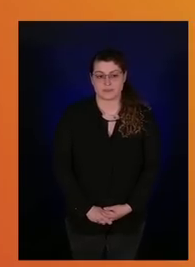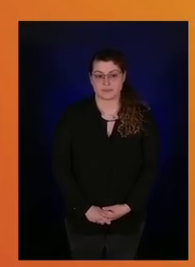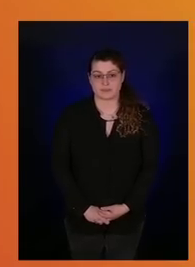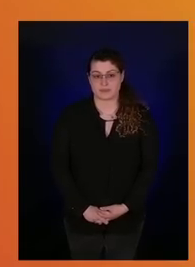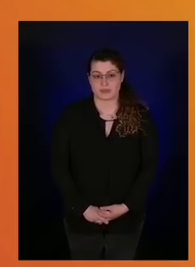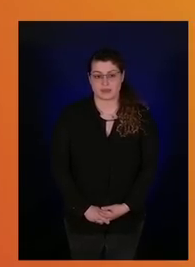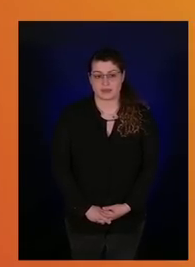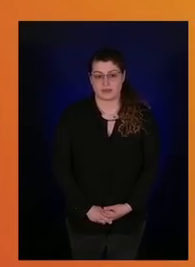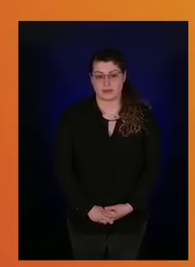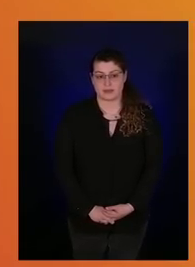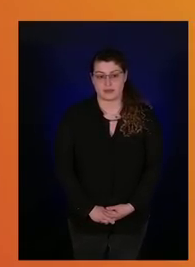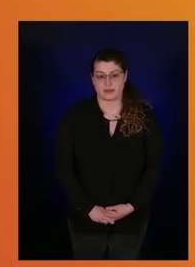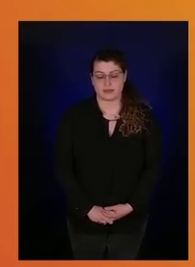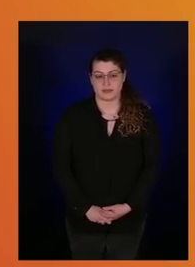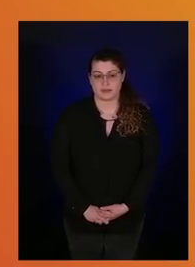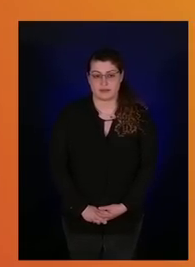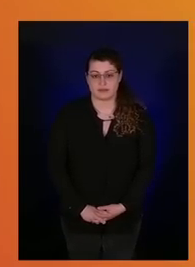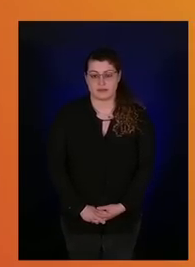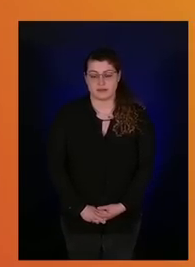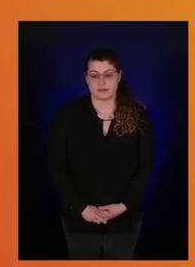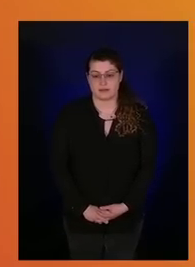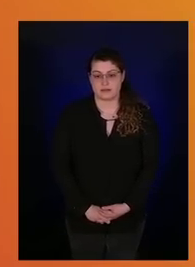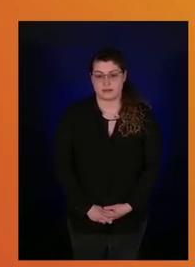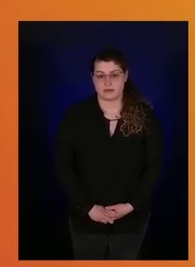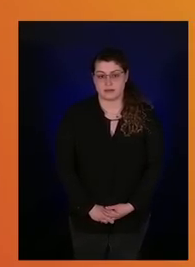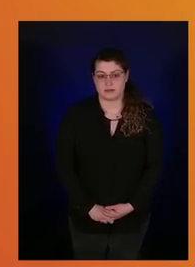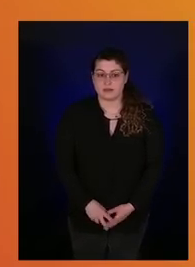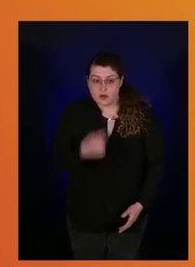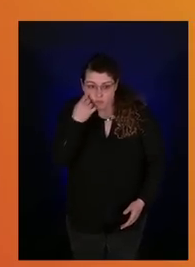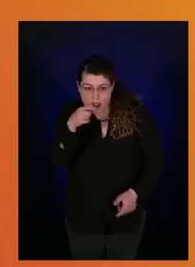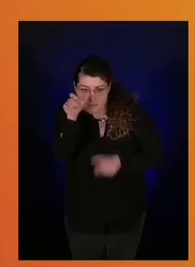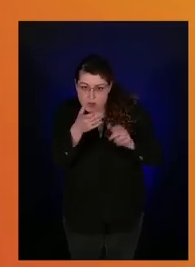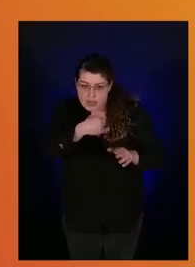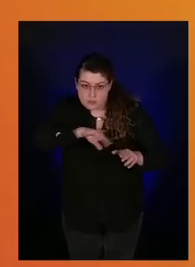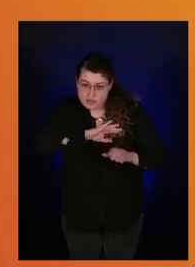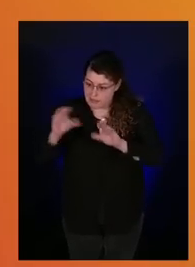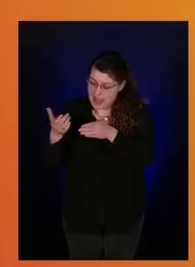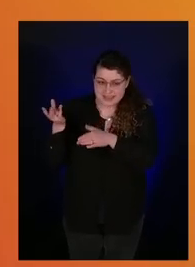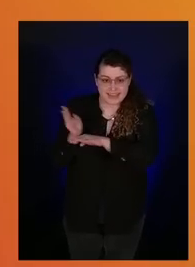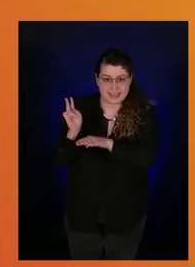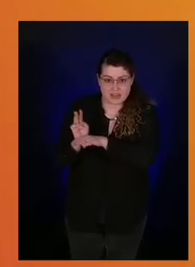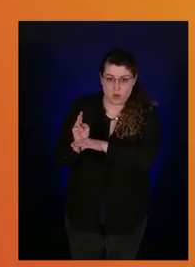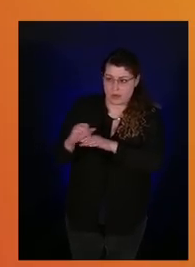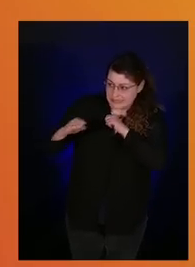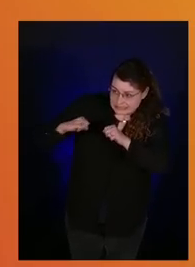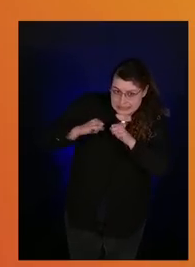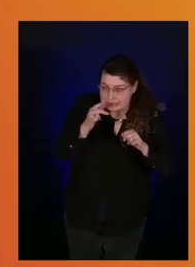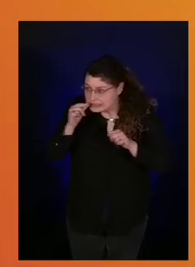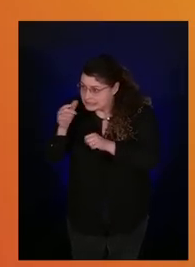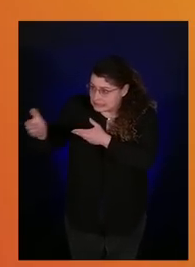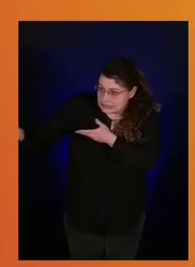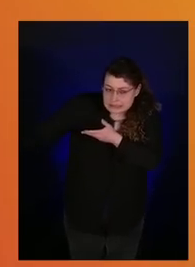Entre nous, on s'en fout. Bon, il y aura personne. Je vois que les responsables de délégation s'affairent pour récupérer les